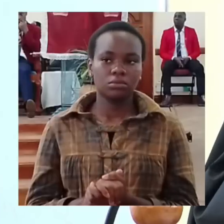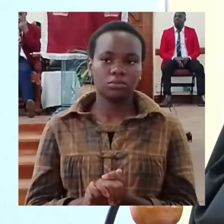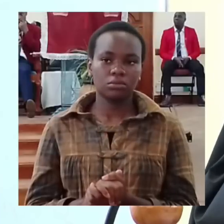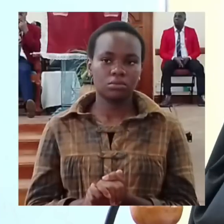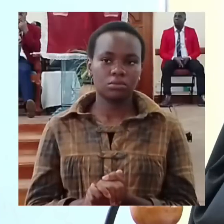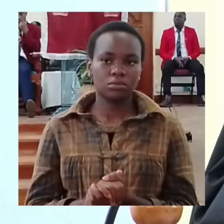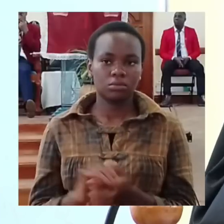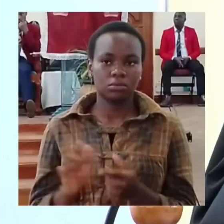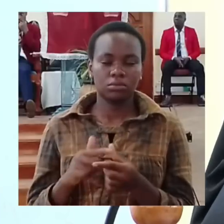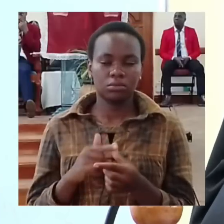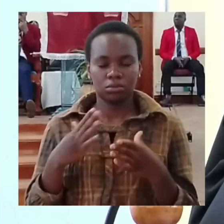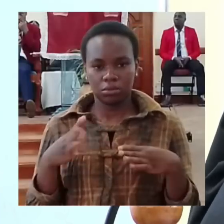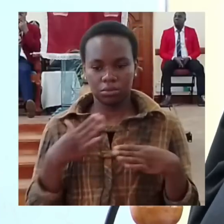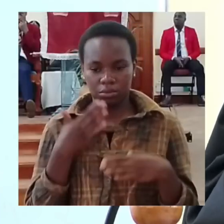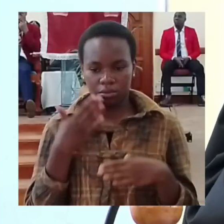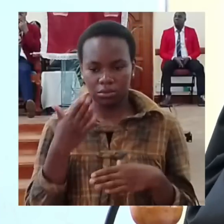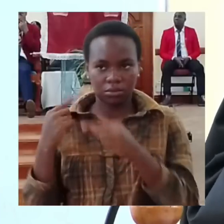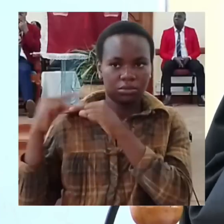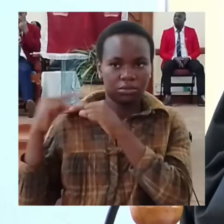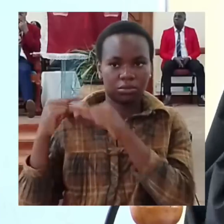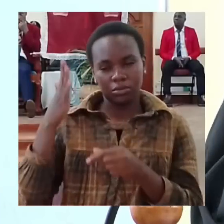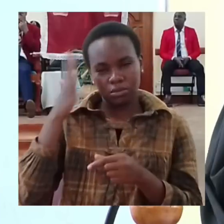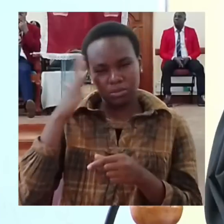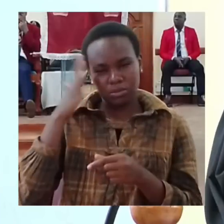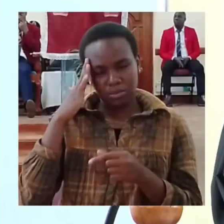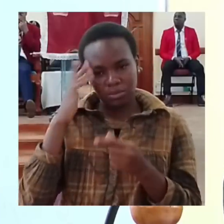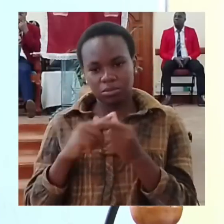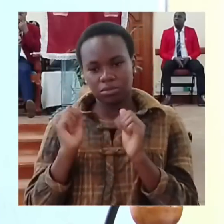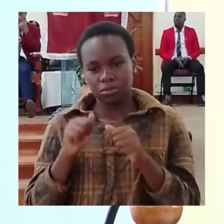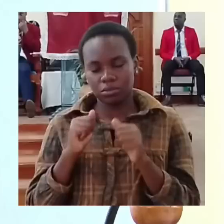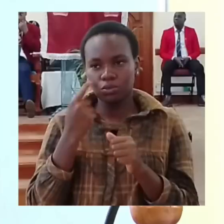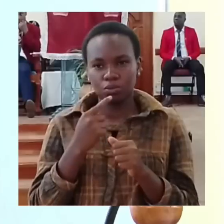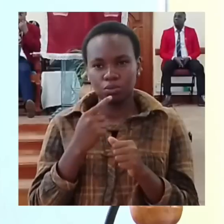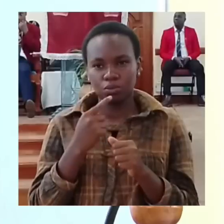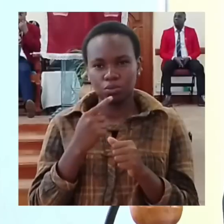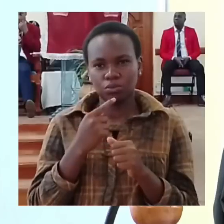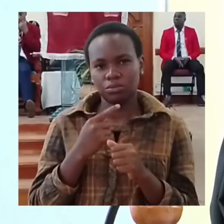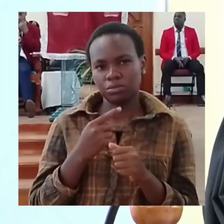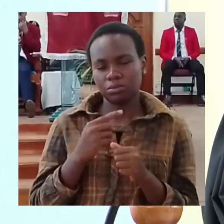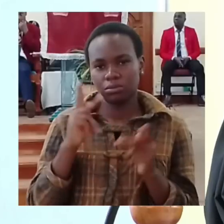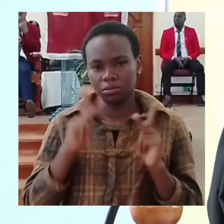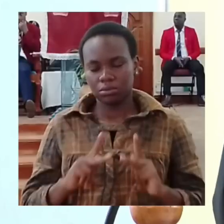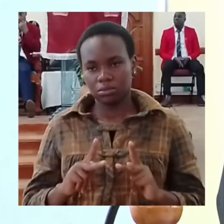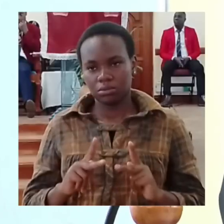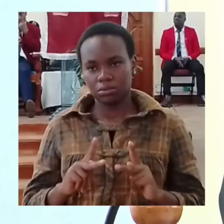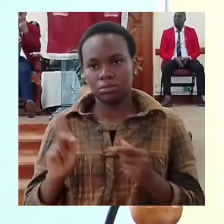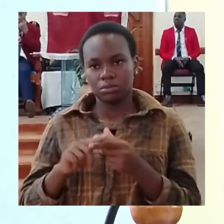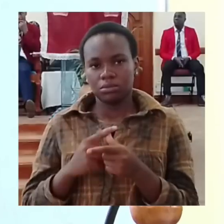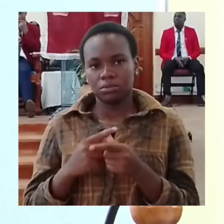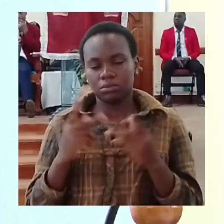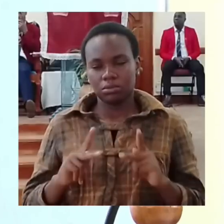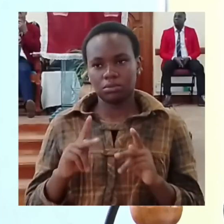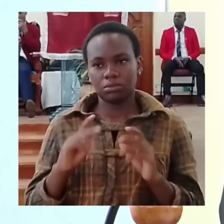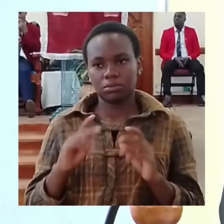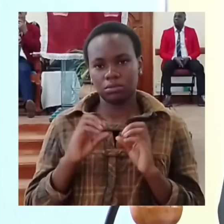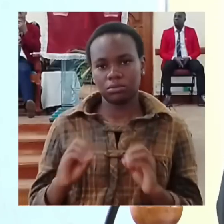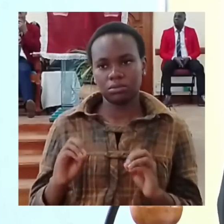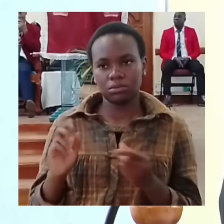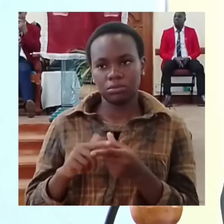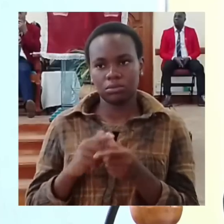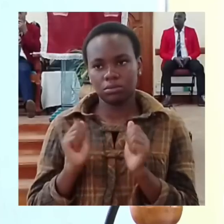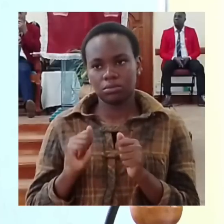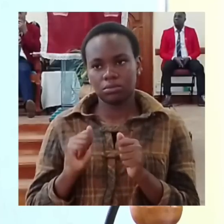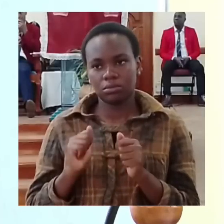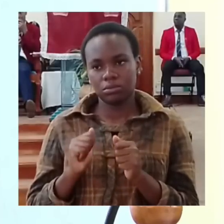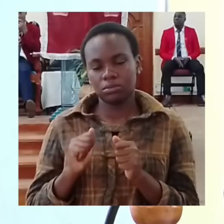No ithuĩ andũ a rũciaro rũrũ tugaga nĩ ũrĩa makagia ĩ. Nĩ ũrĩa ekaga atĩa?